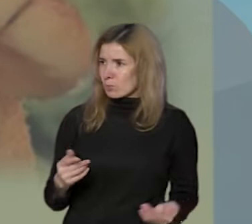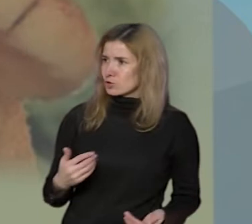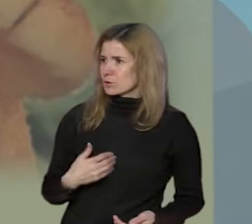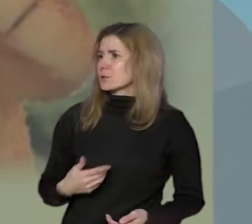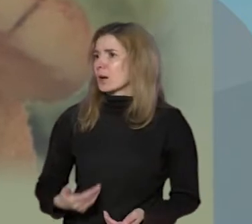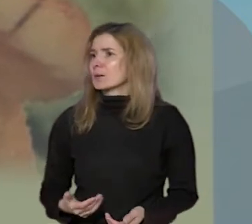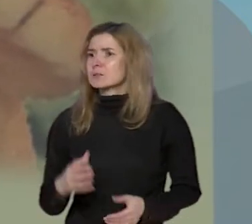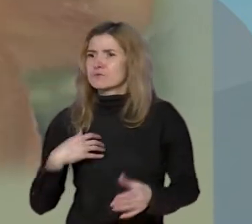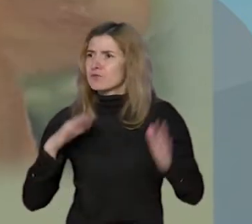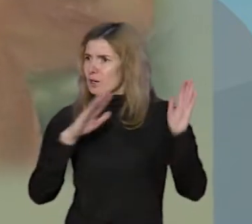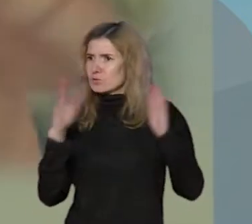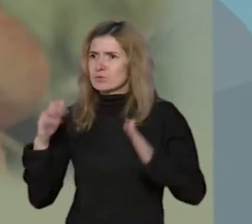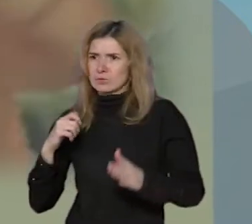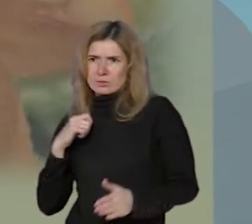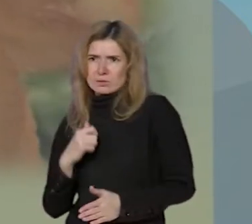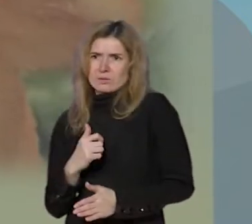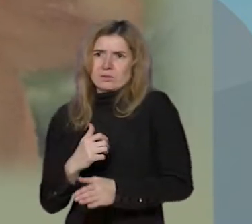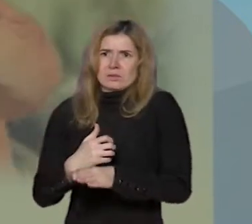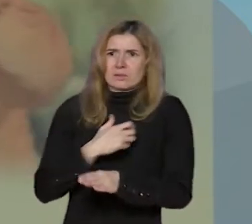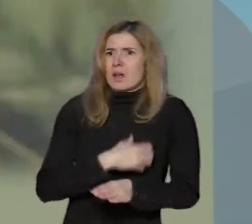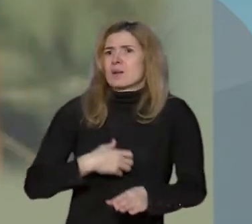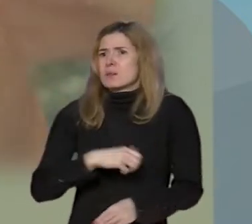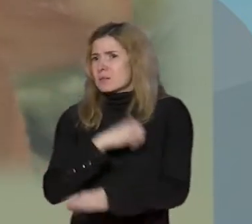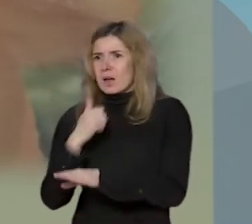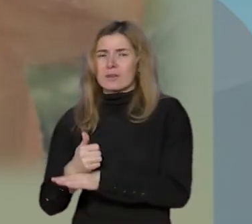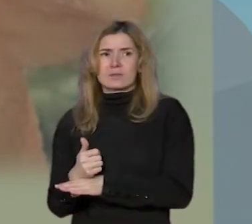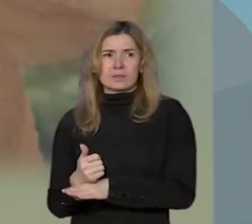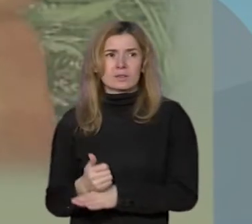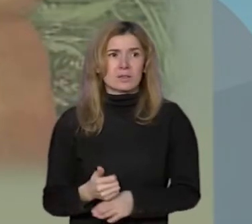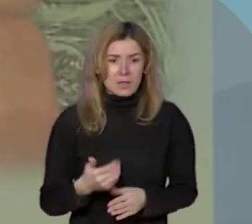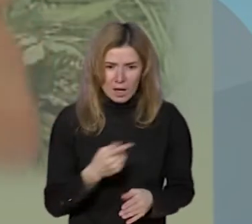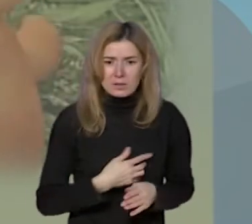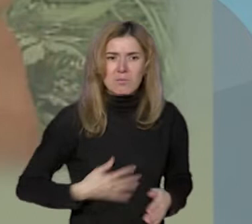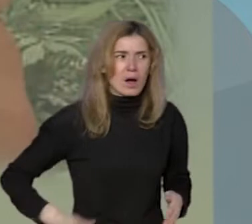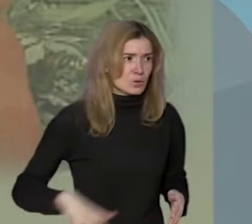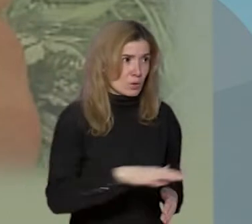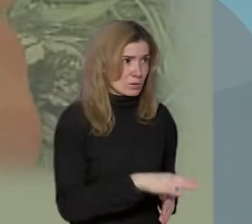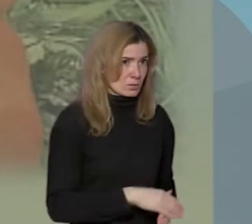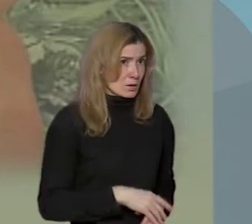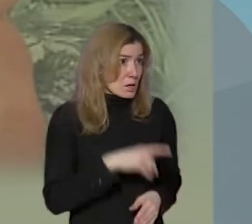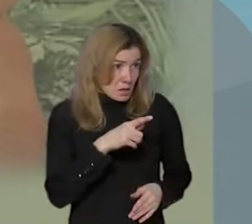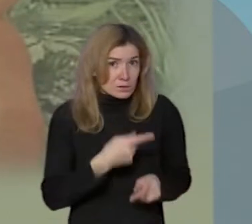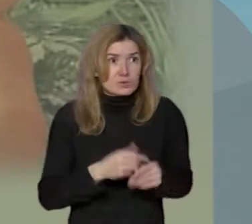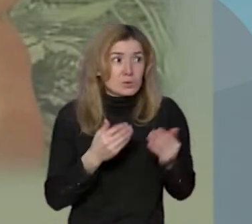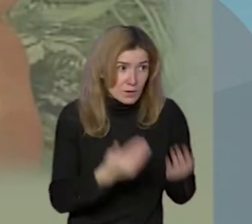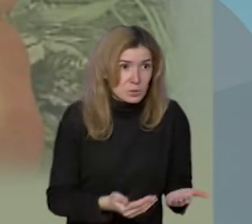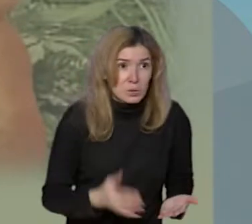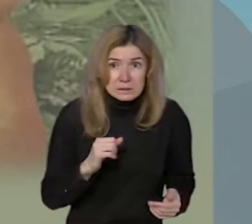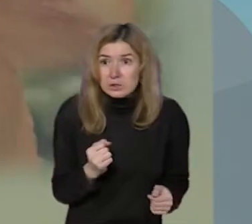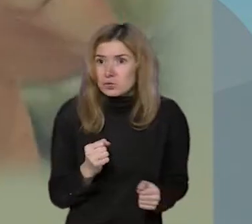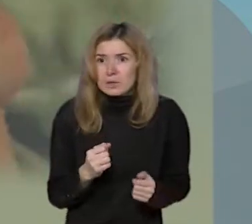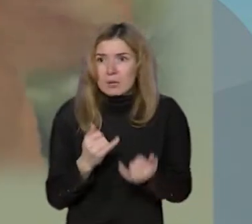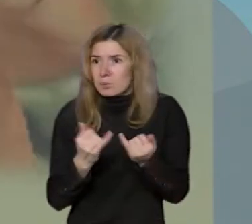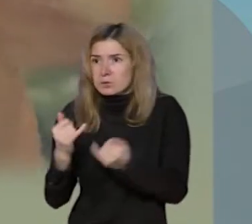Да потому что я в лесу главный, и все тут мое. Твое? И ты даже с друзьями не хочешь